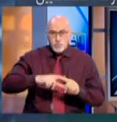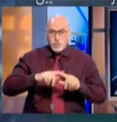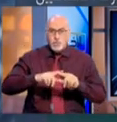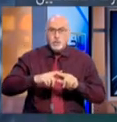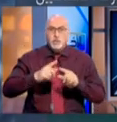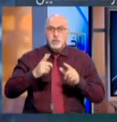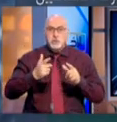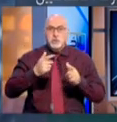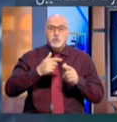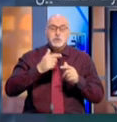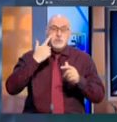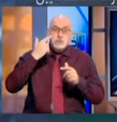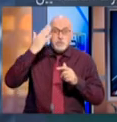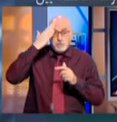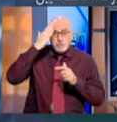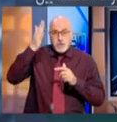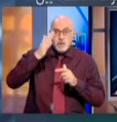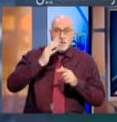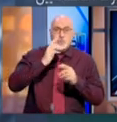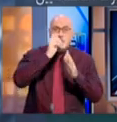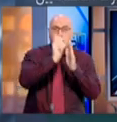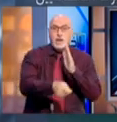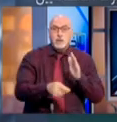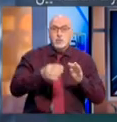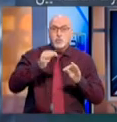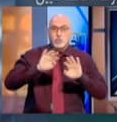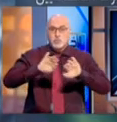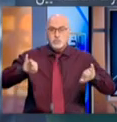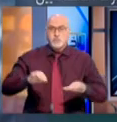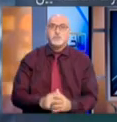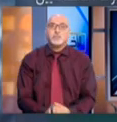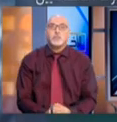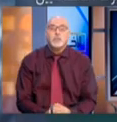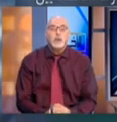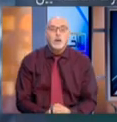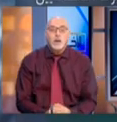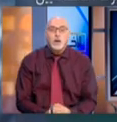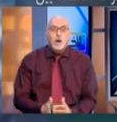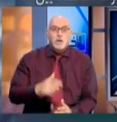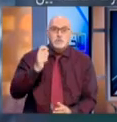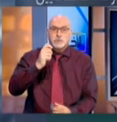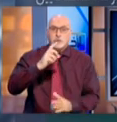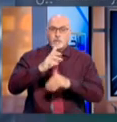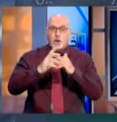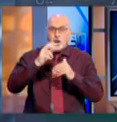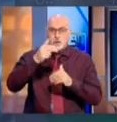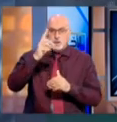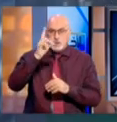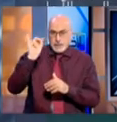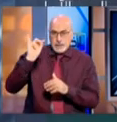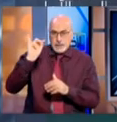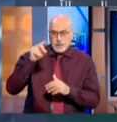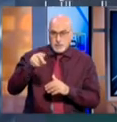في الشكاوى والطعون المقدمة، وضع الوكالة الجزائرية لترقية الاستثمار تحت